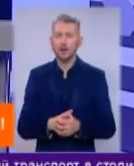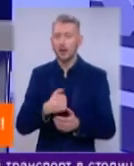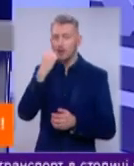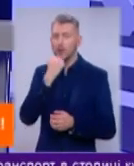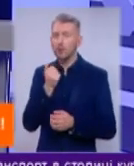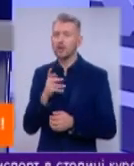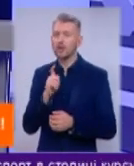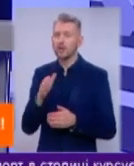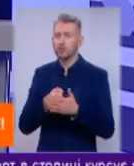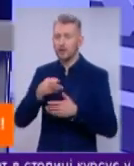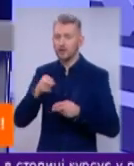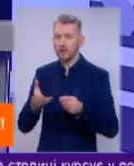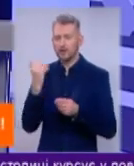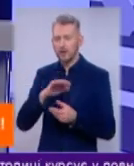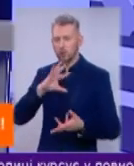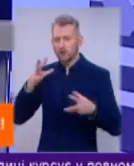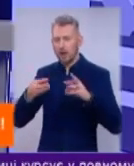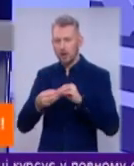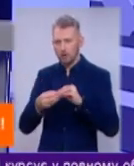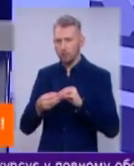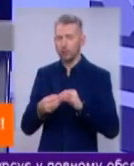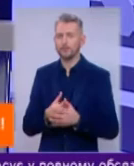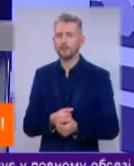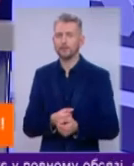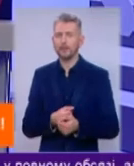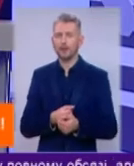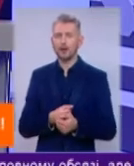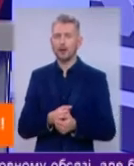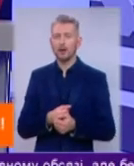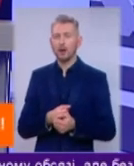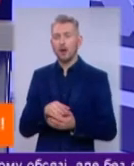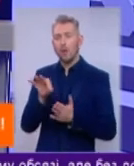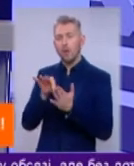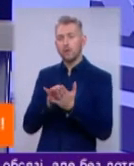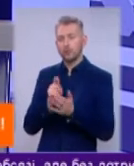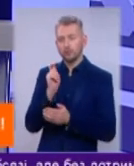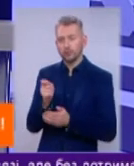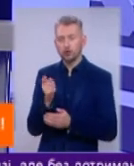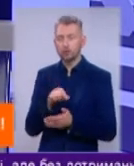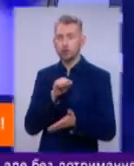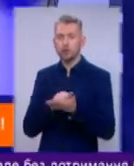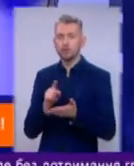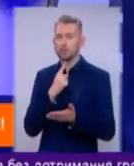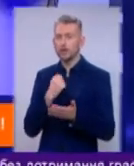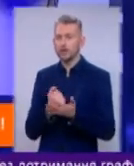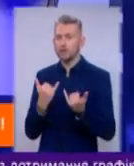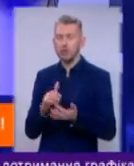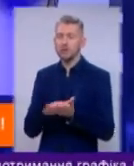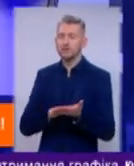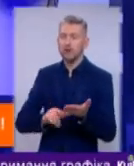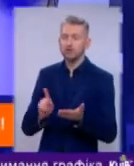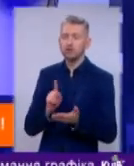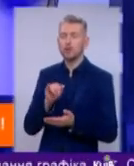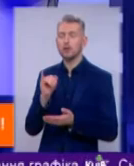до кінця. Давайте узагальнимо, зробимо резюме, поставимо оцінку тому документу, який прийняли сьогодні, що далі і